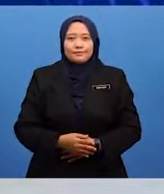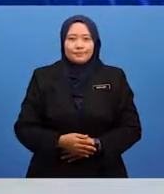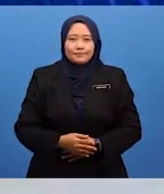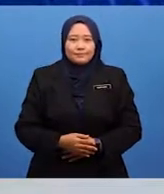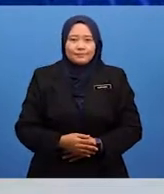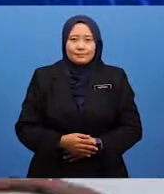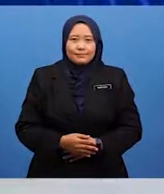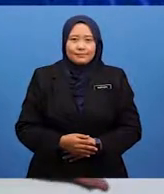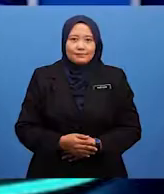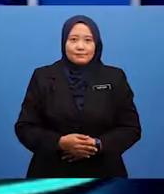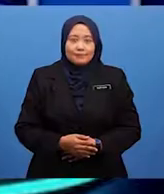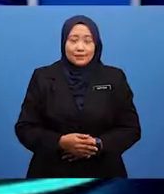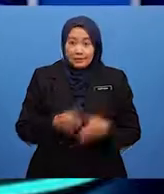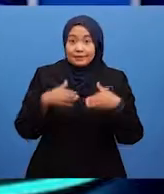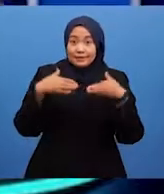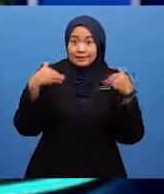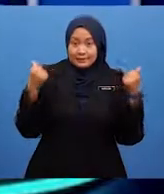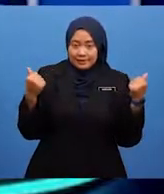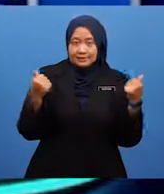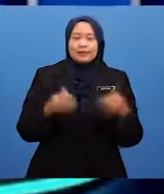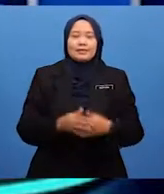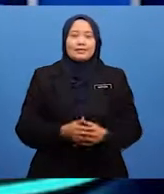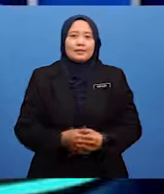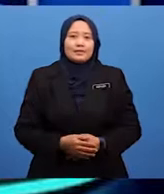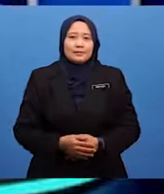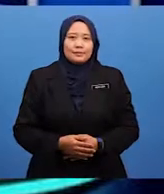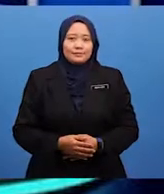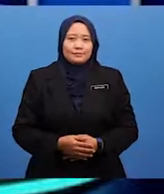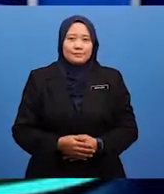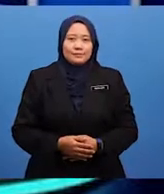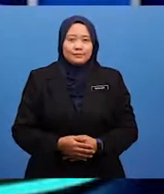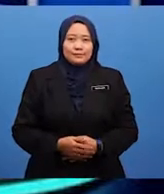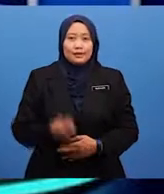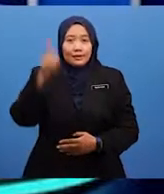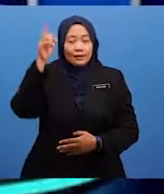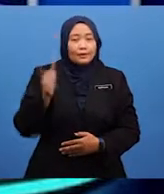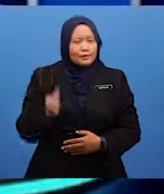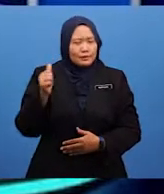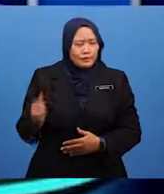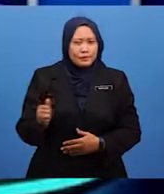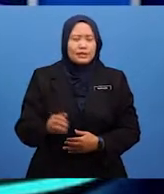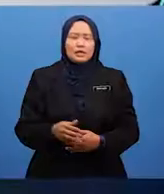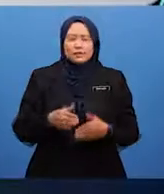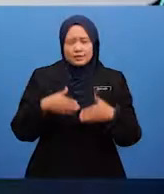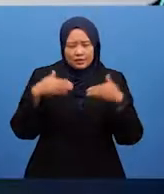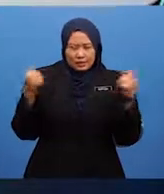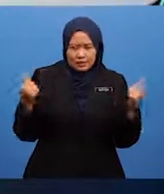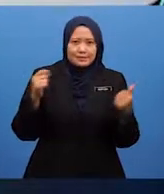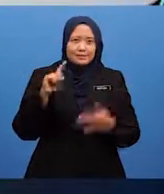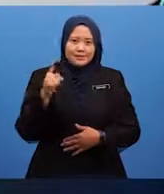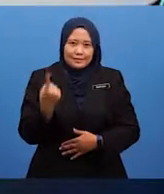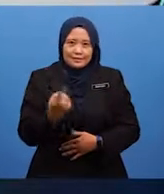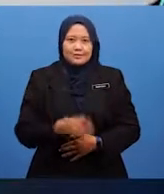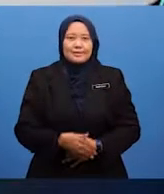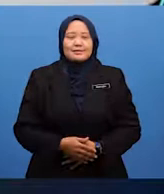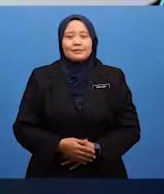saya disini Alhamdulillah nampaknya semakin sehat semakin tinggi semakin nampaknya ada